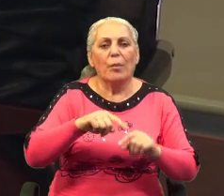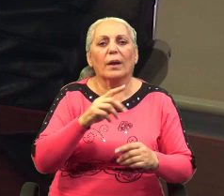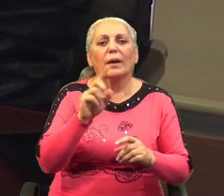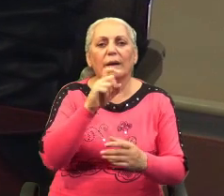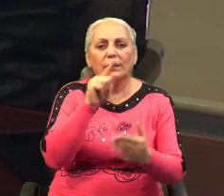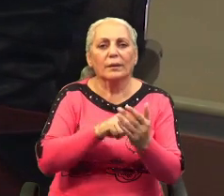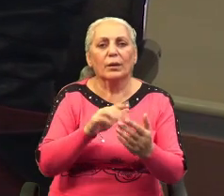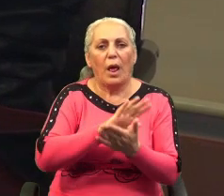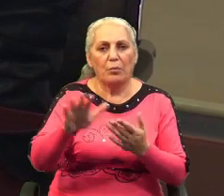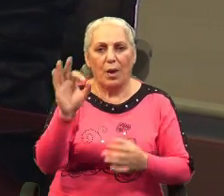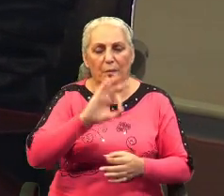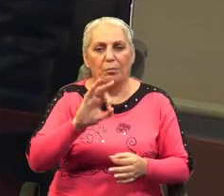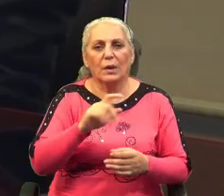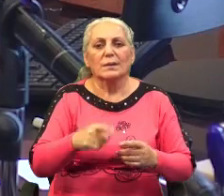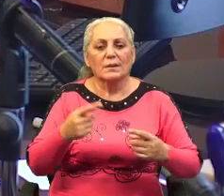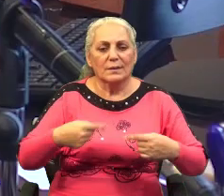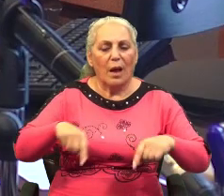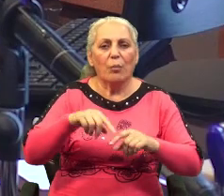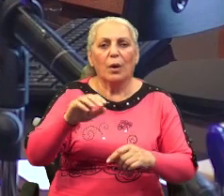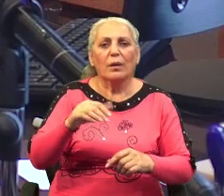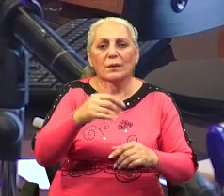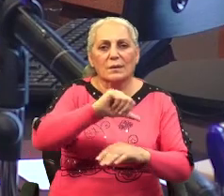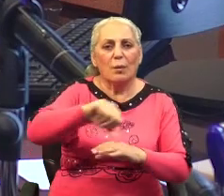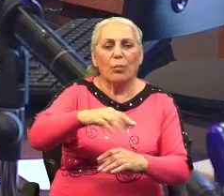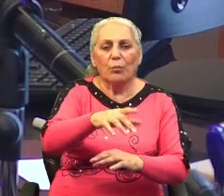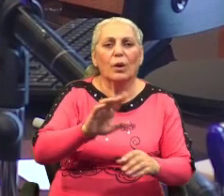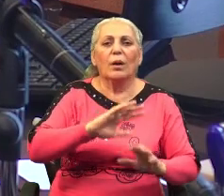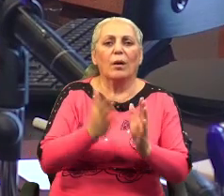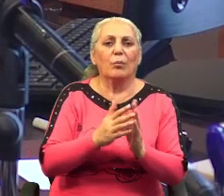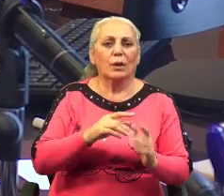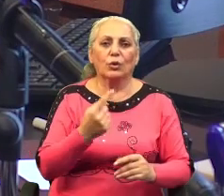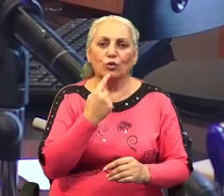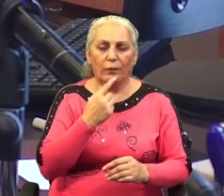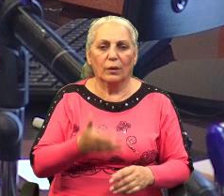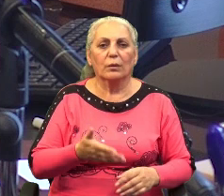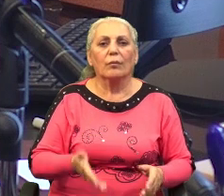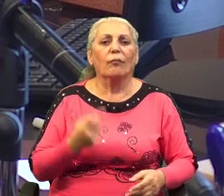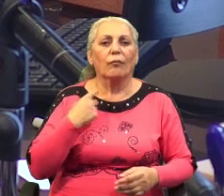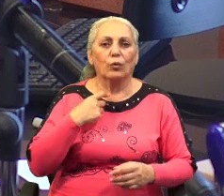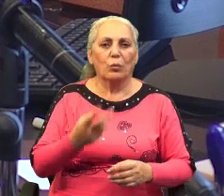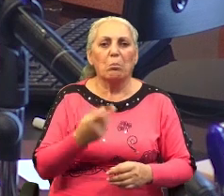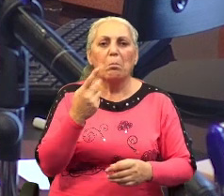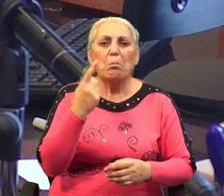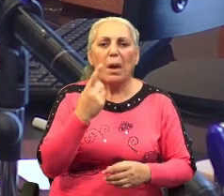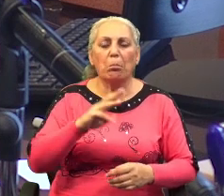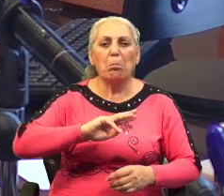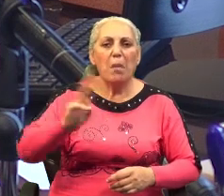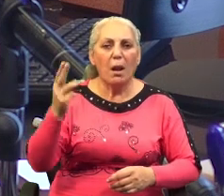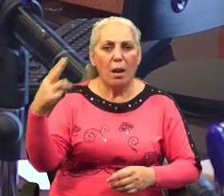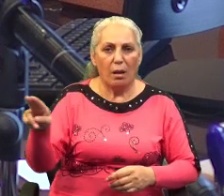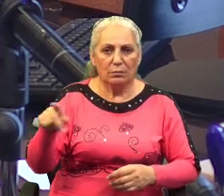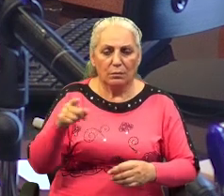բյուջեի սահմաններում անլուծելի են։ Մասնավորապես Վանաձորում այս տարի մոտ 1 միլիարդի համայնքային ծրագրեր